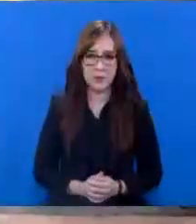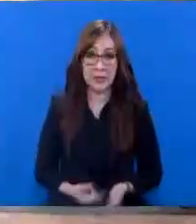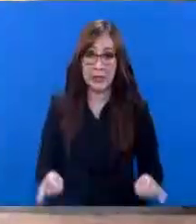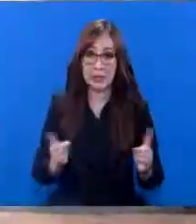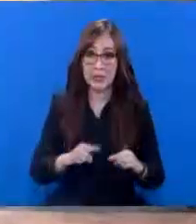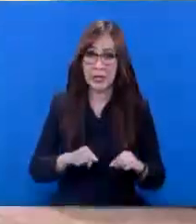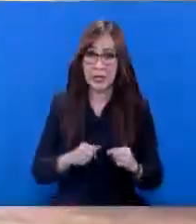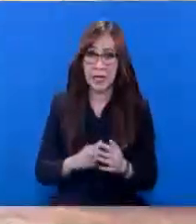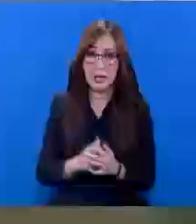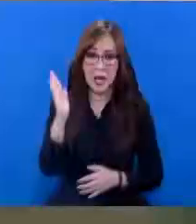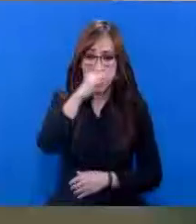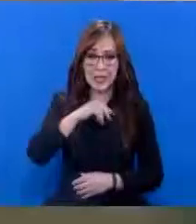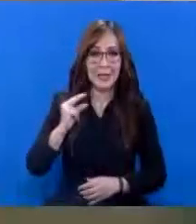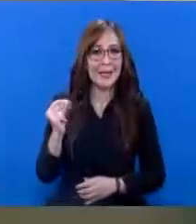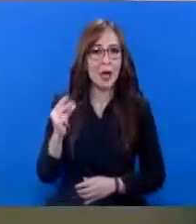itu terjadi pada Rabu siang.